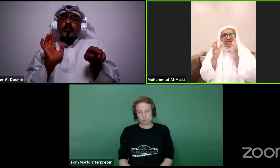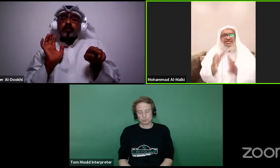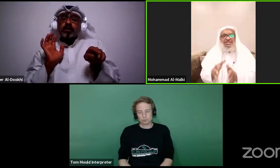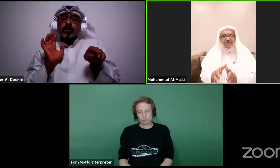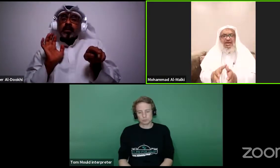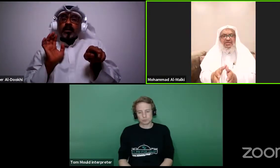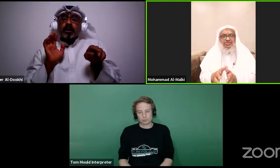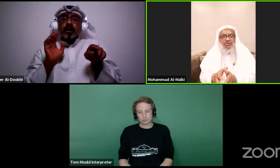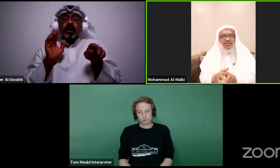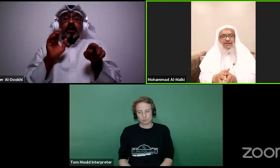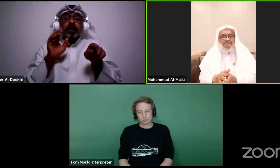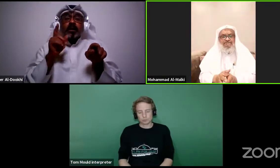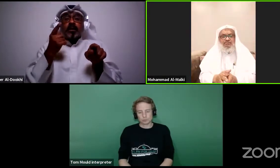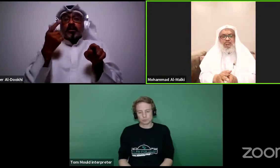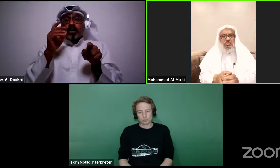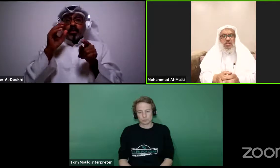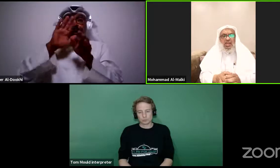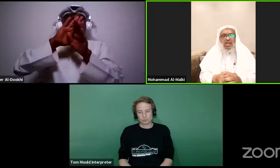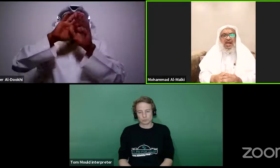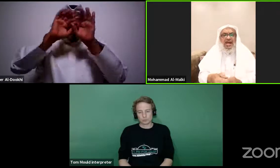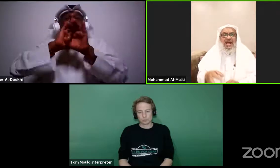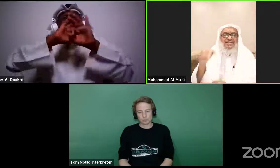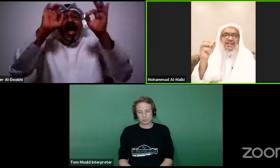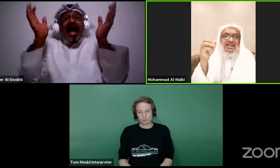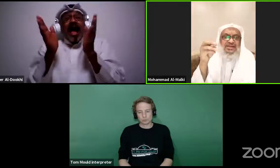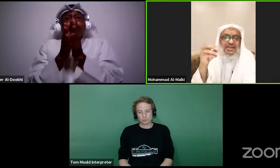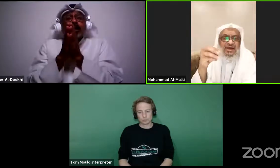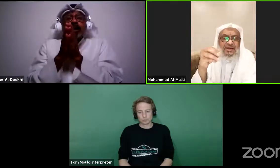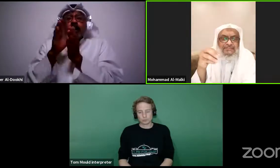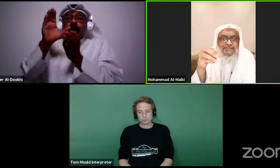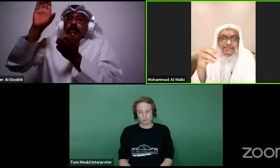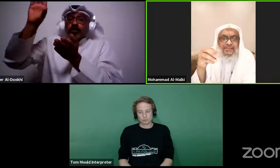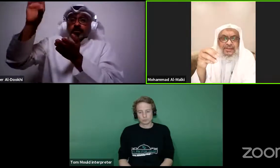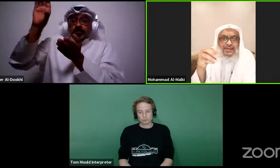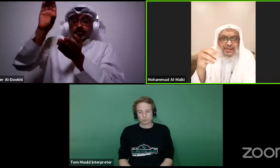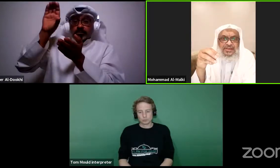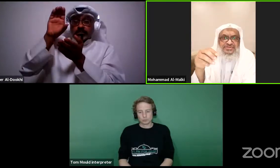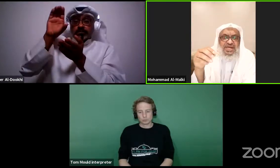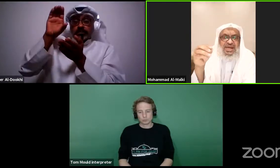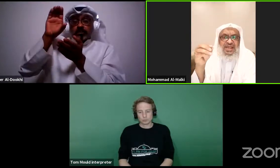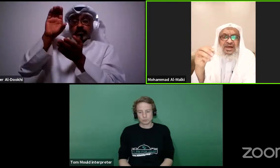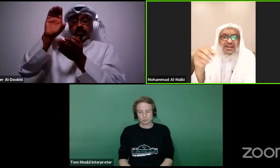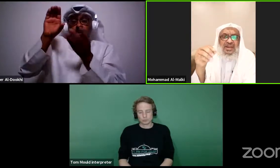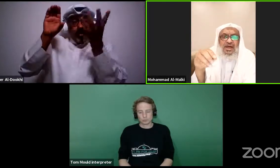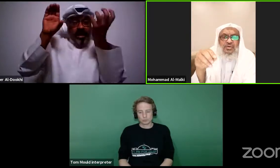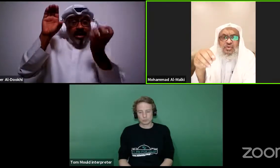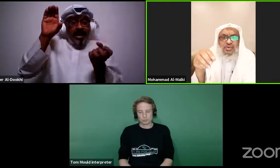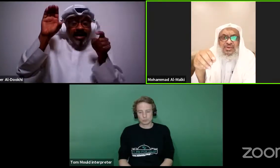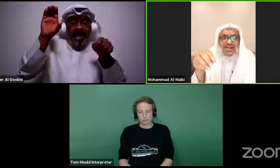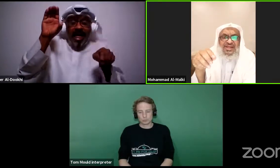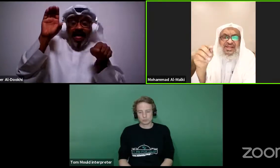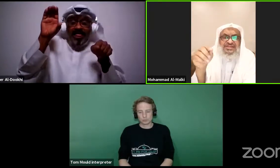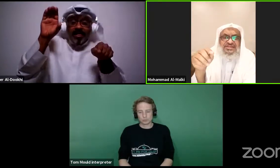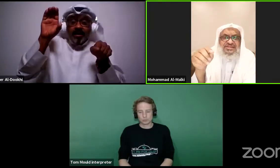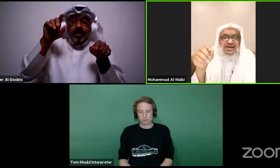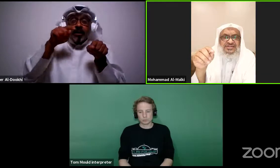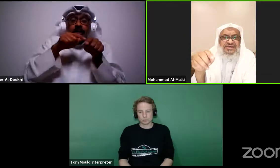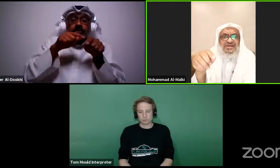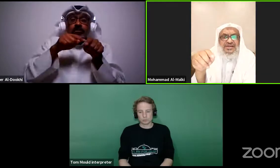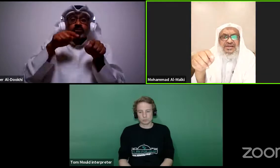كاملا إلى السماء الدنيا. هذه الليلة جعلها الله